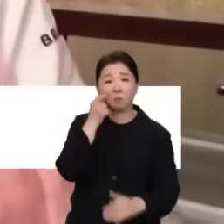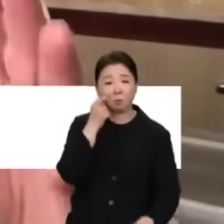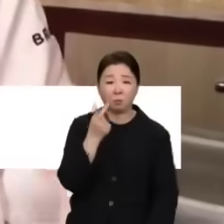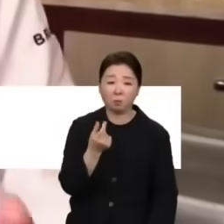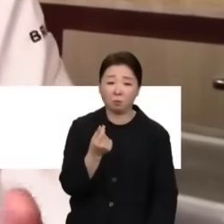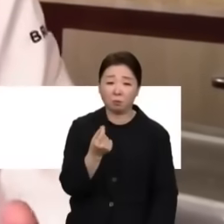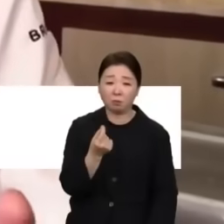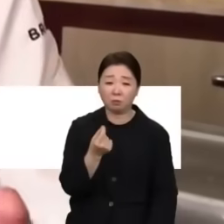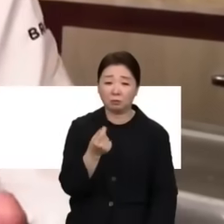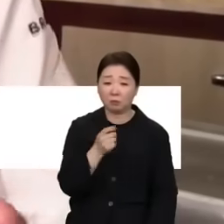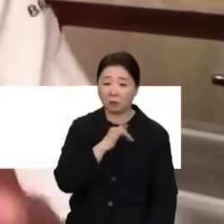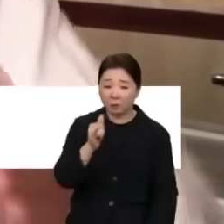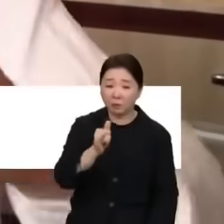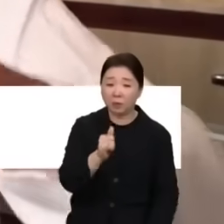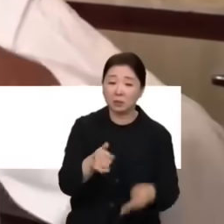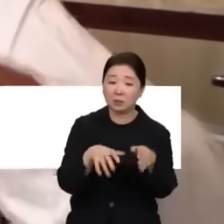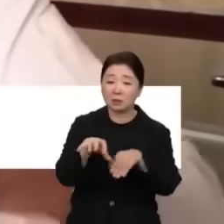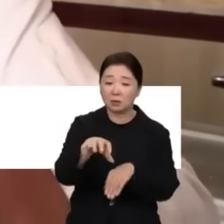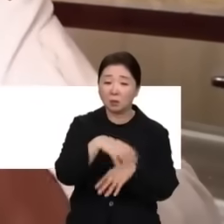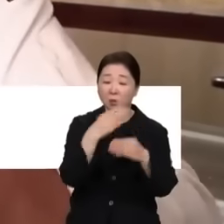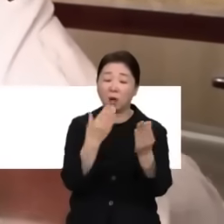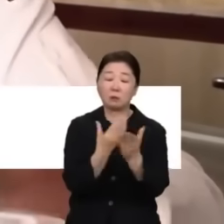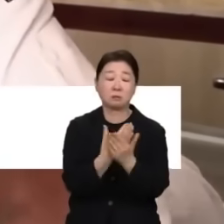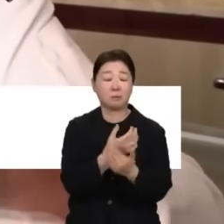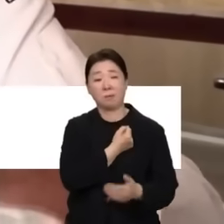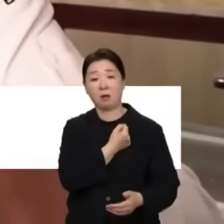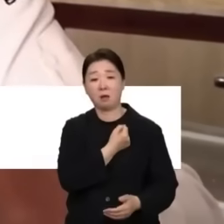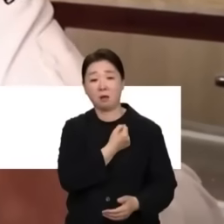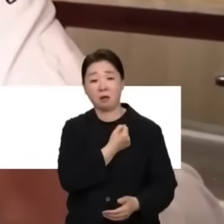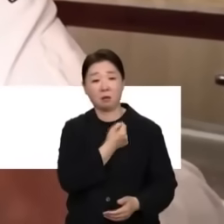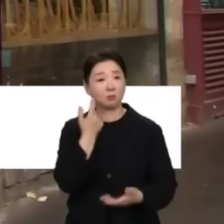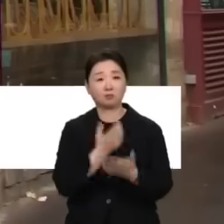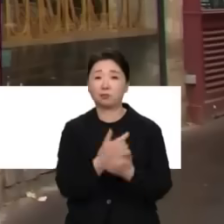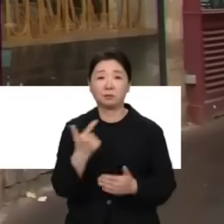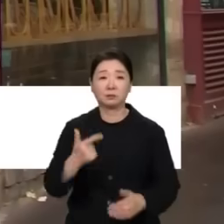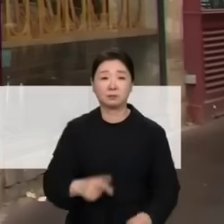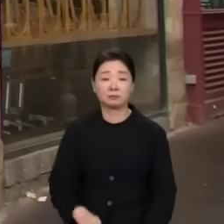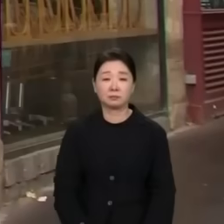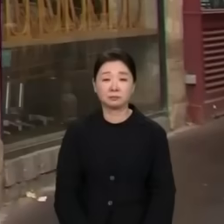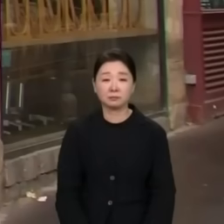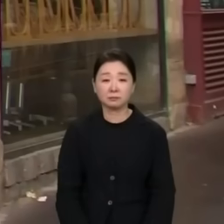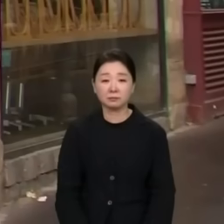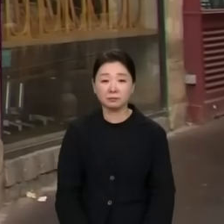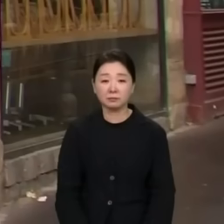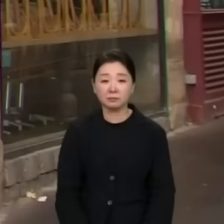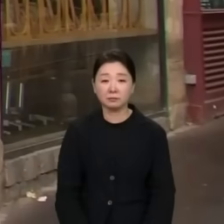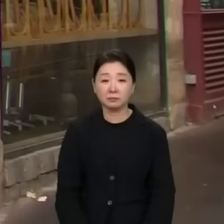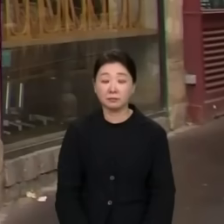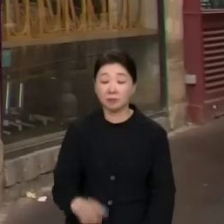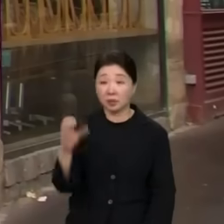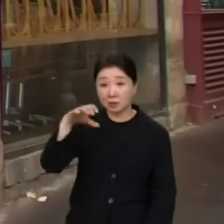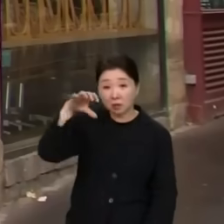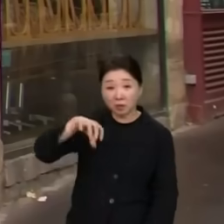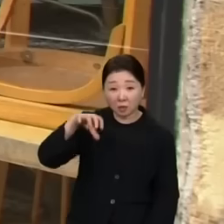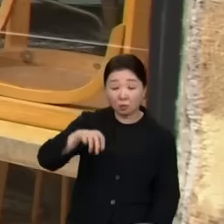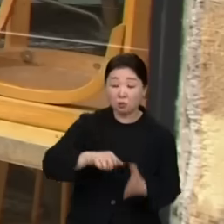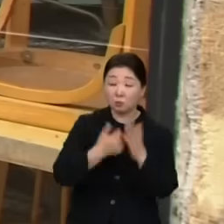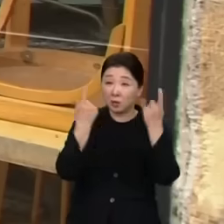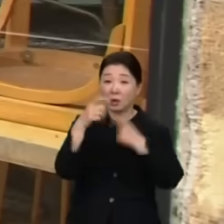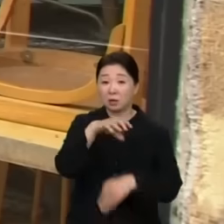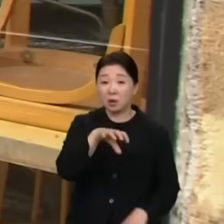et moins 30% de fréquentation. Et quand vous arrivez sur le périmètre rouge, 노트르담 성당이 위치한 유명